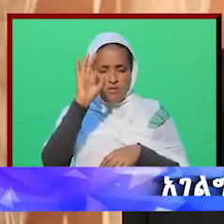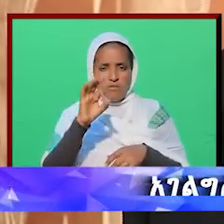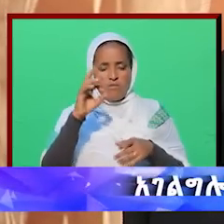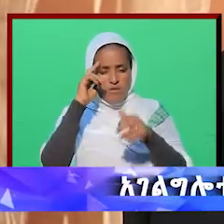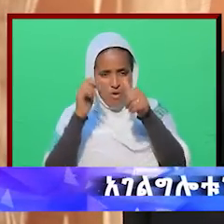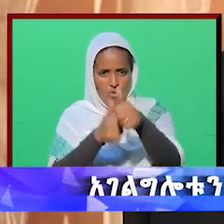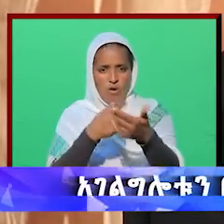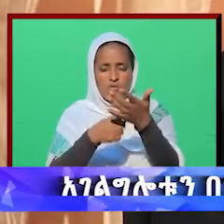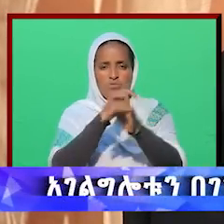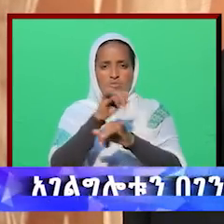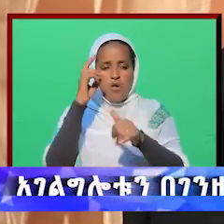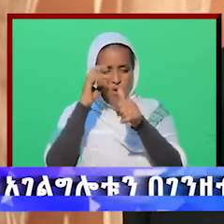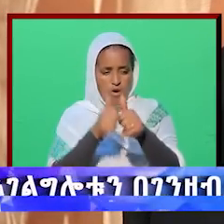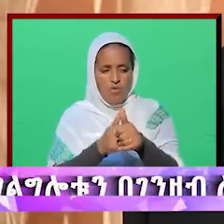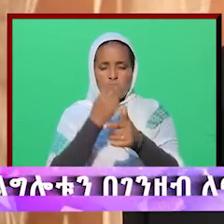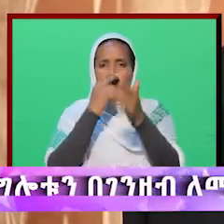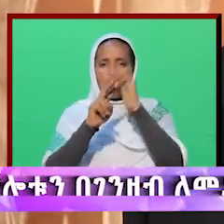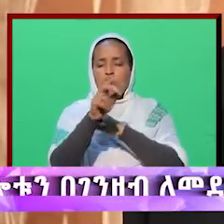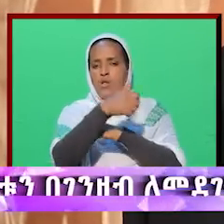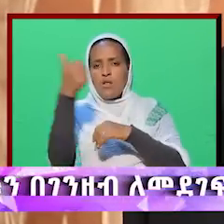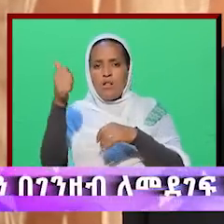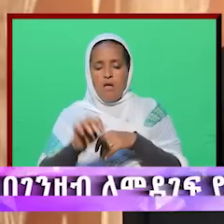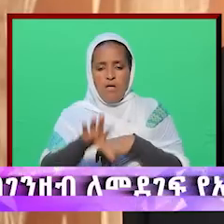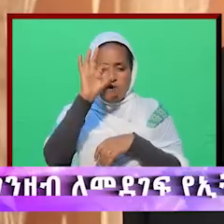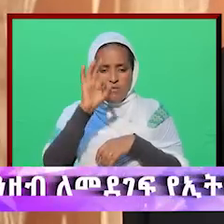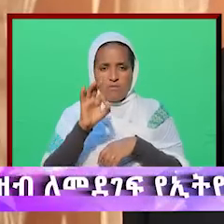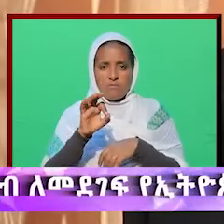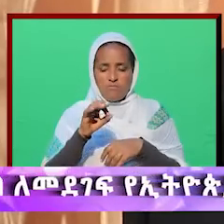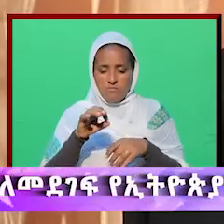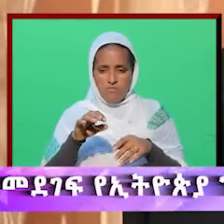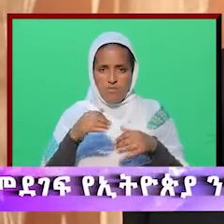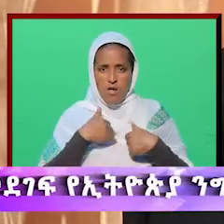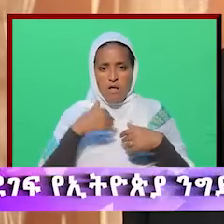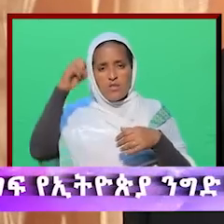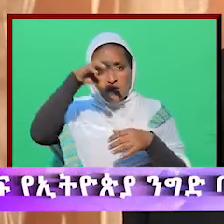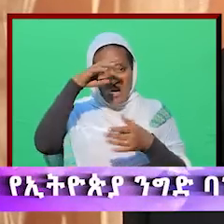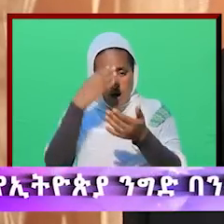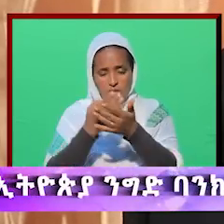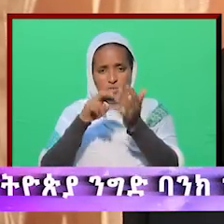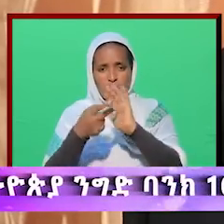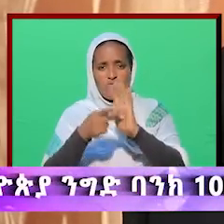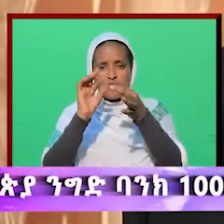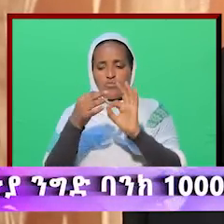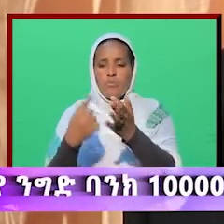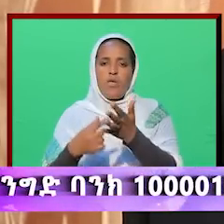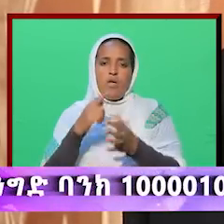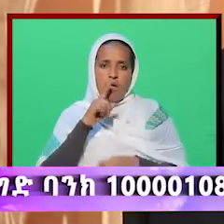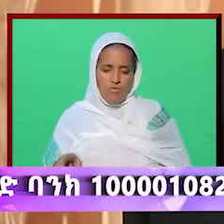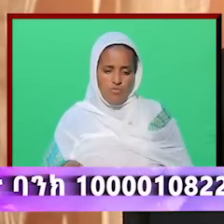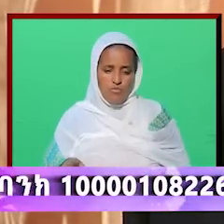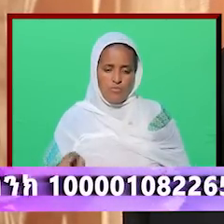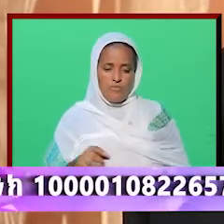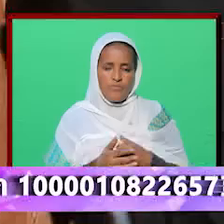ራሱ ይላያል። እንዲሁ ነው የጸጋ ልጅ ነው የጸጋ ወይም የማገዱ የማደጉ ልጅ የሚያድግ ማለት